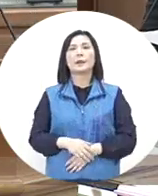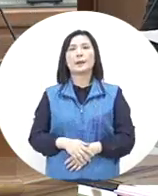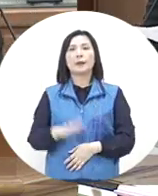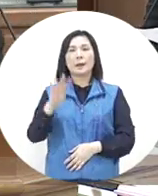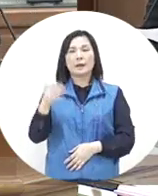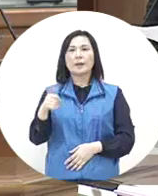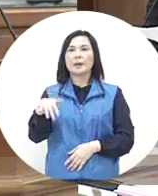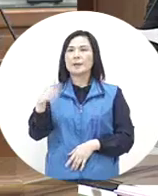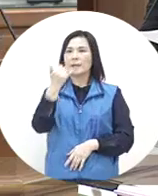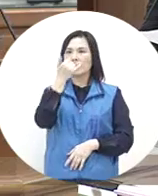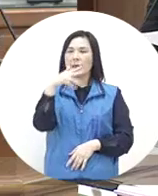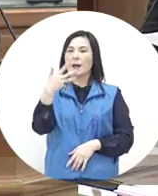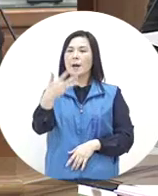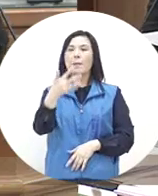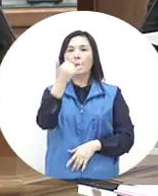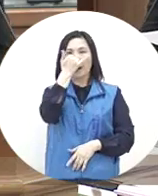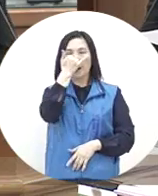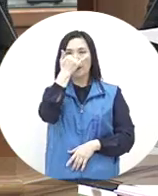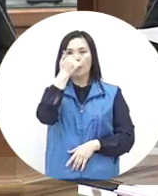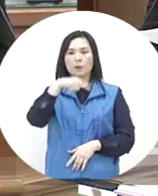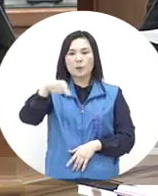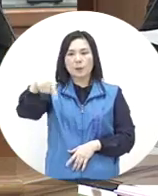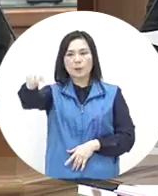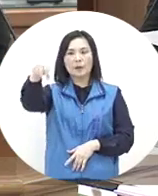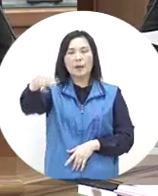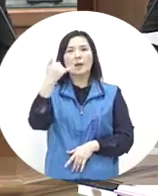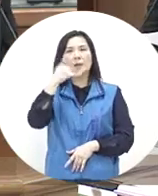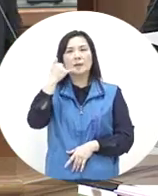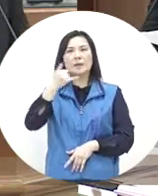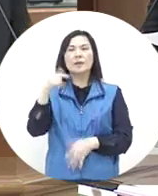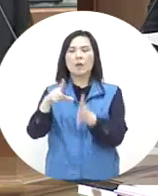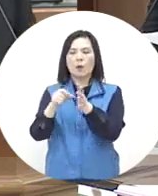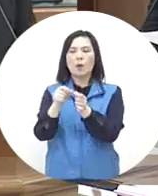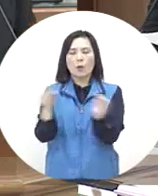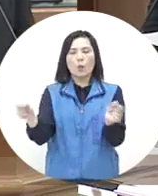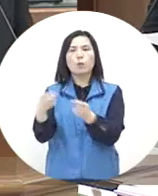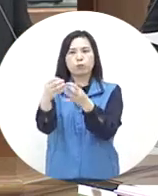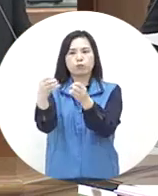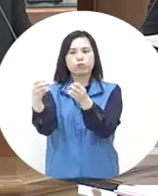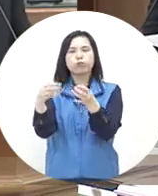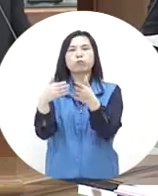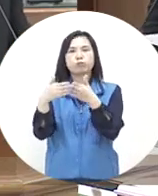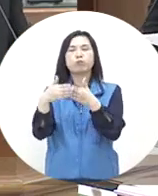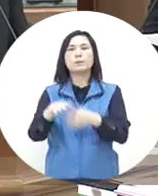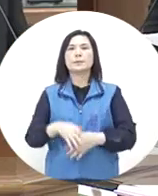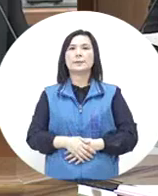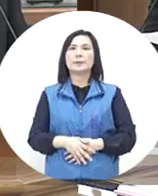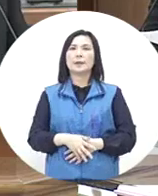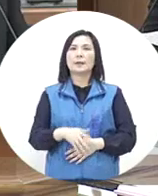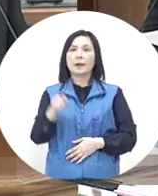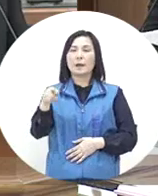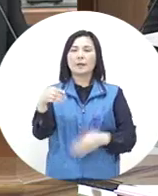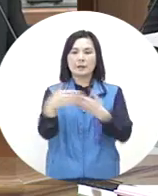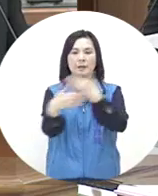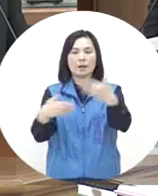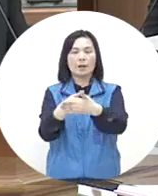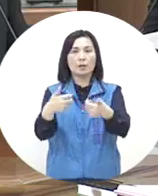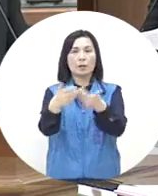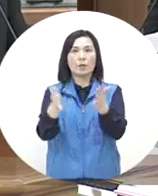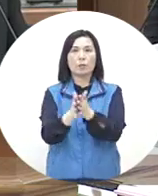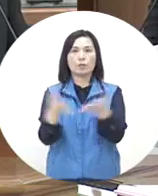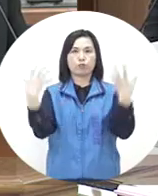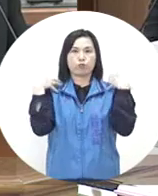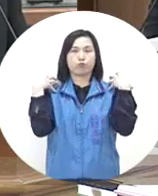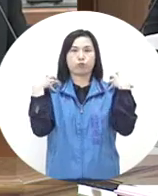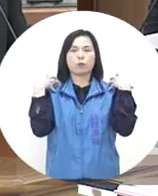隆还要花很多时间去做讨论，这个我们也可以理解，但是交通部是主导单位，我们也尊重